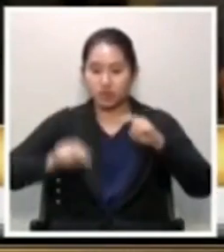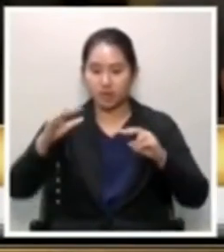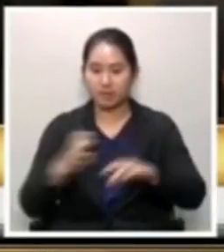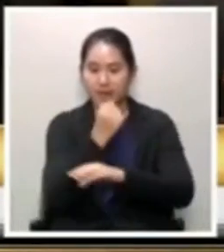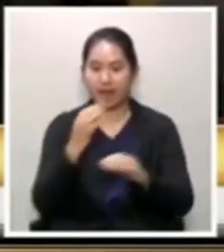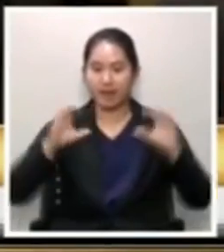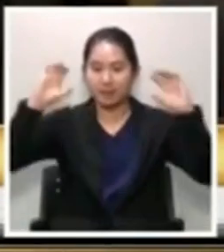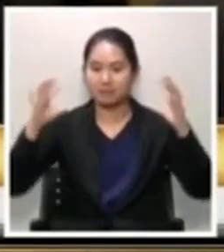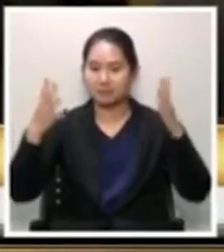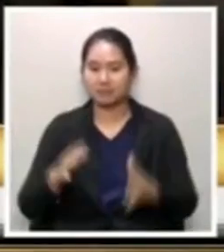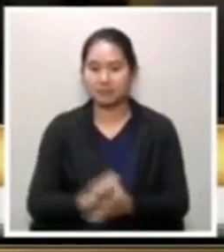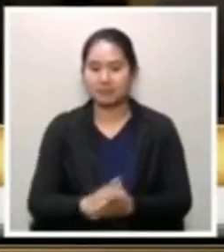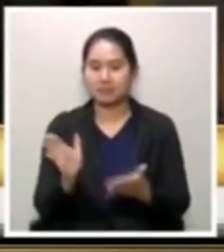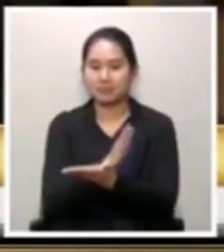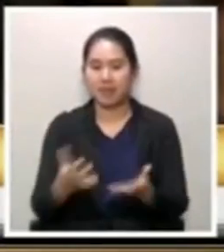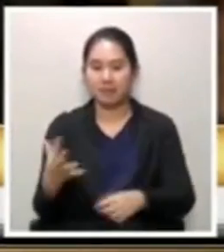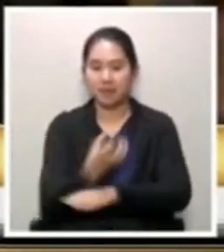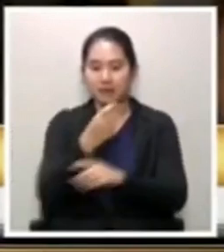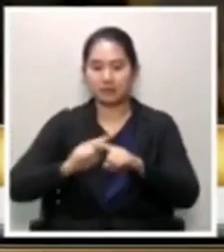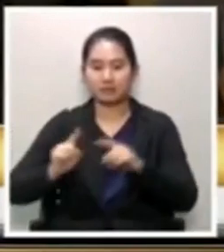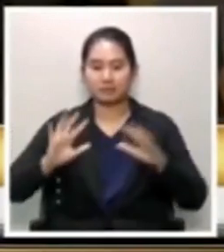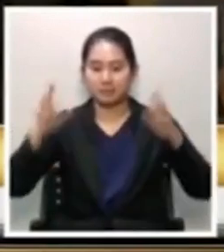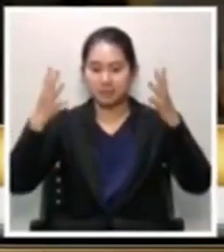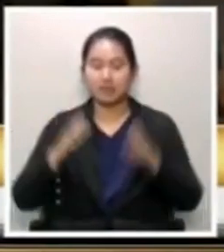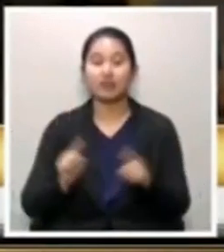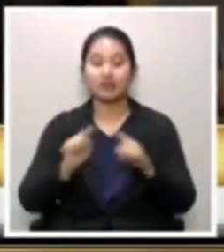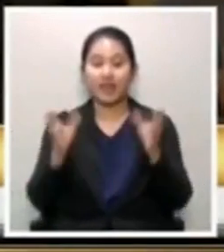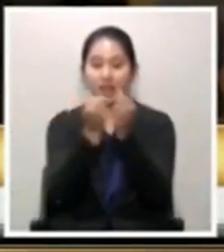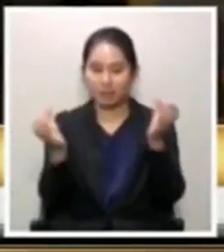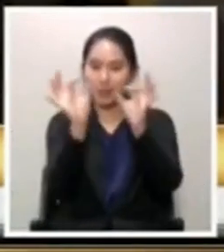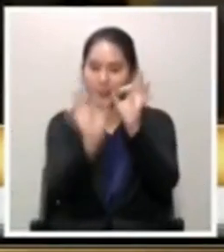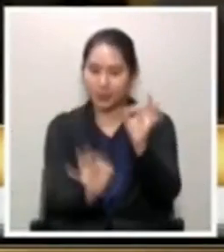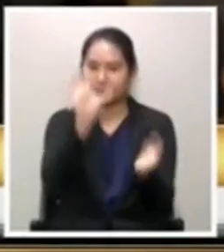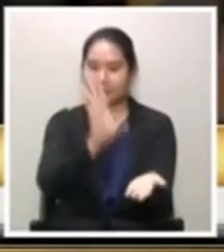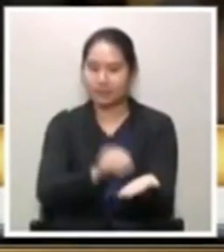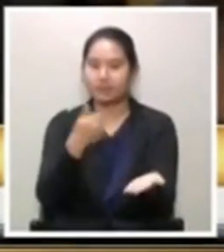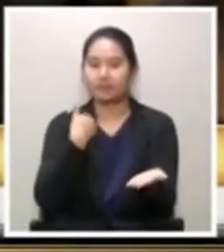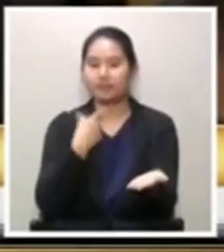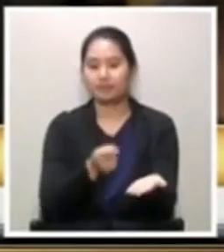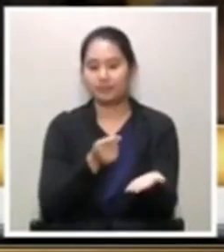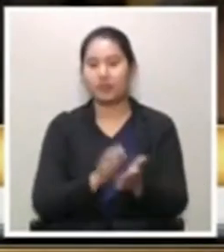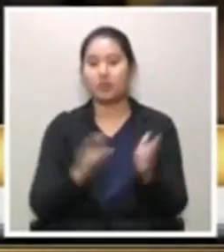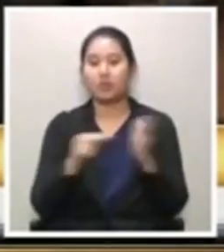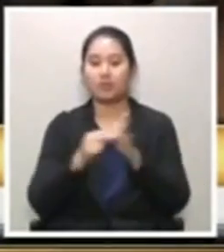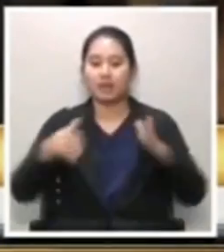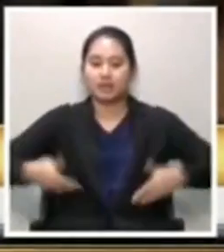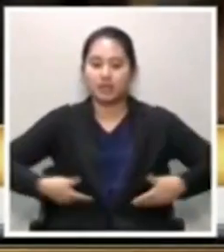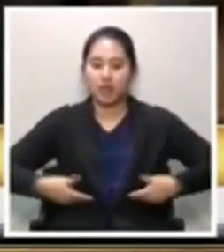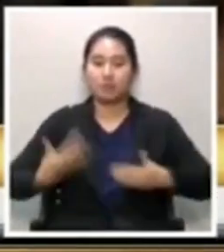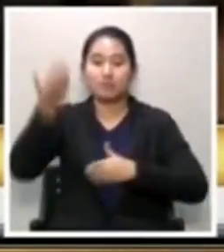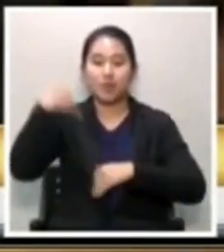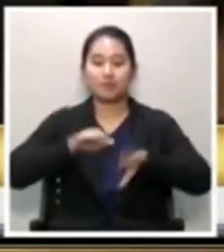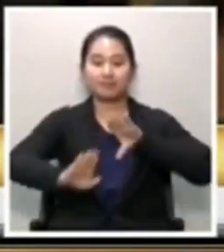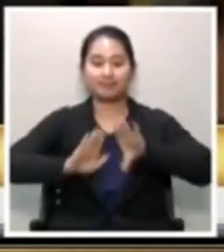นไม่มีเลยแบ่งแยกอำนาจไม่มีเลยแต่ว่าอยู่ในเอกสารที่ใช้ชื่อว่ารัฐธรรมนูญนะครับเพราะนั้นนี่คือมุกตลกที่เขาเปรียบเทียบกันมาในอดีต